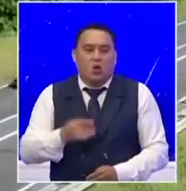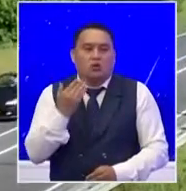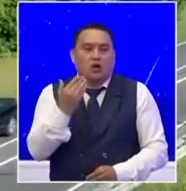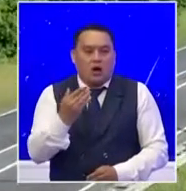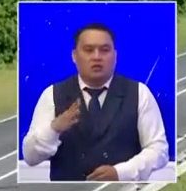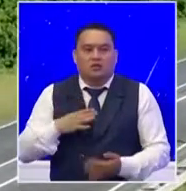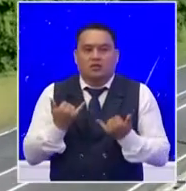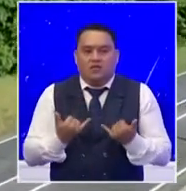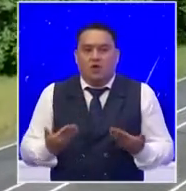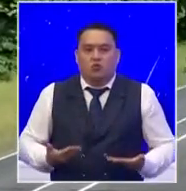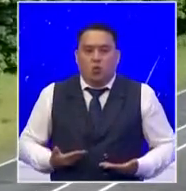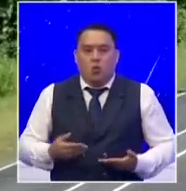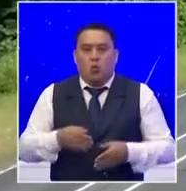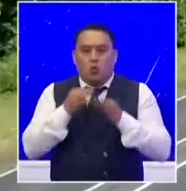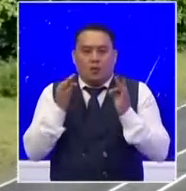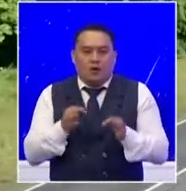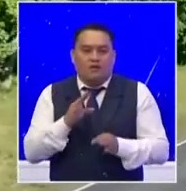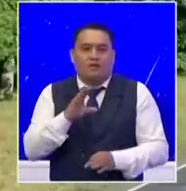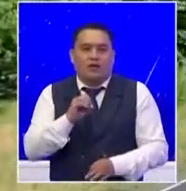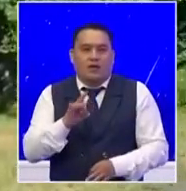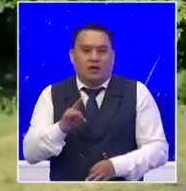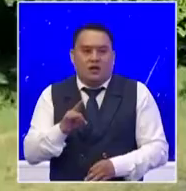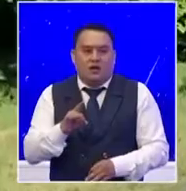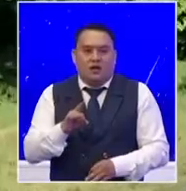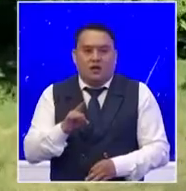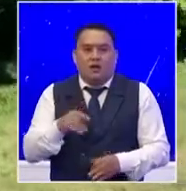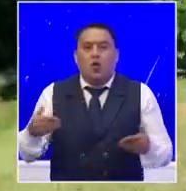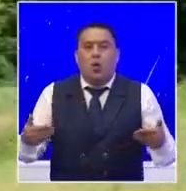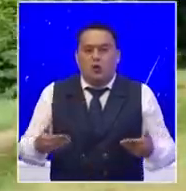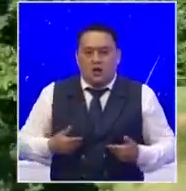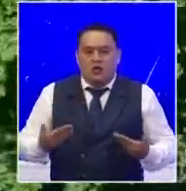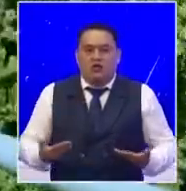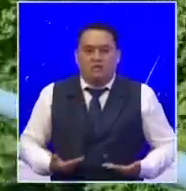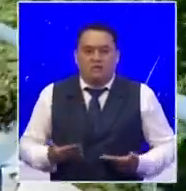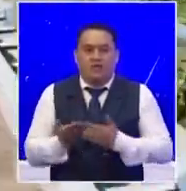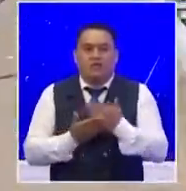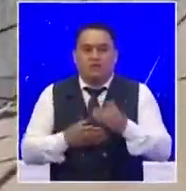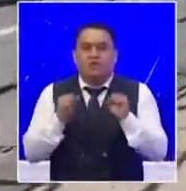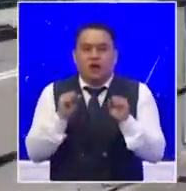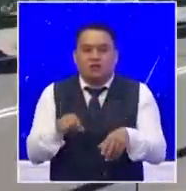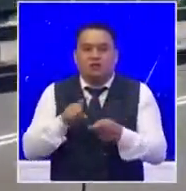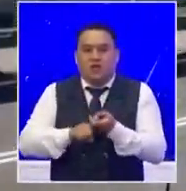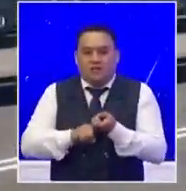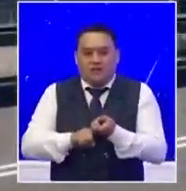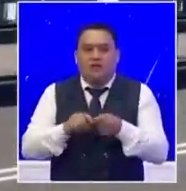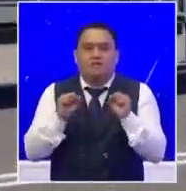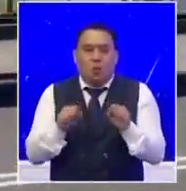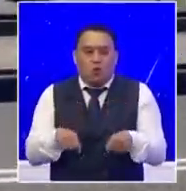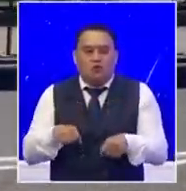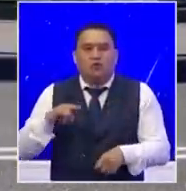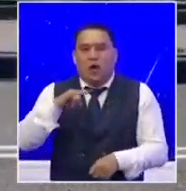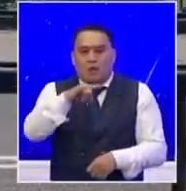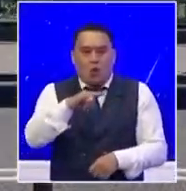Муратбекова сейчас проходит стажировку в городе Вехель, в восточной стороне Голландии. Из-за высокой доли вероятности заразиться коронавирусом в